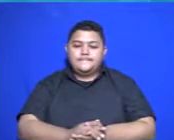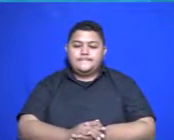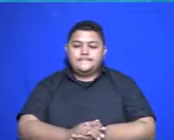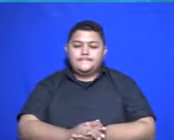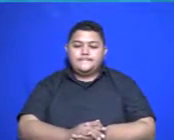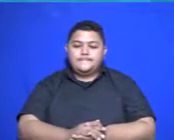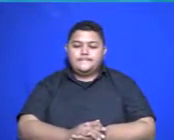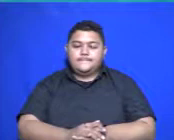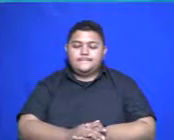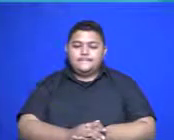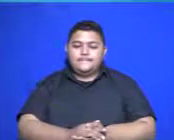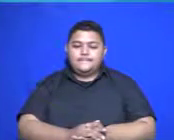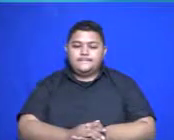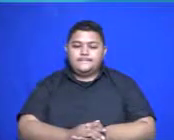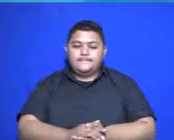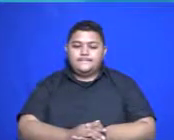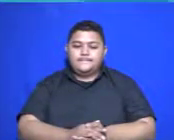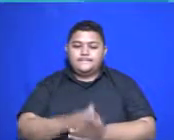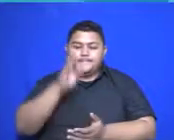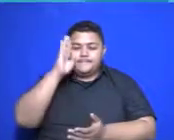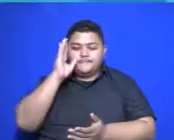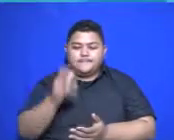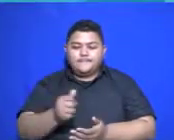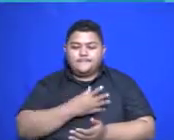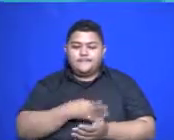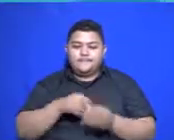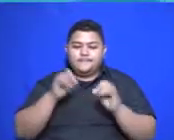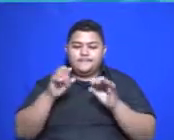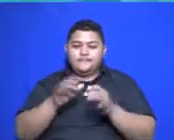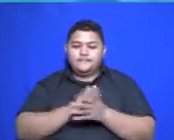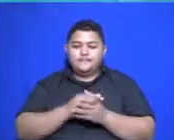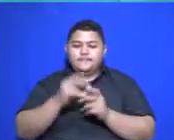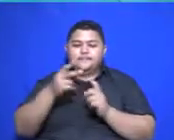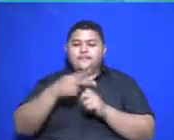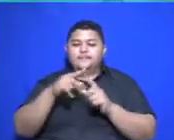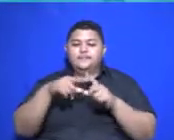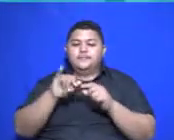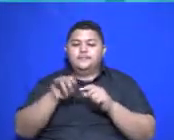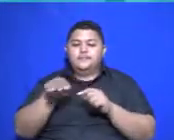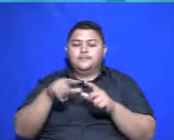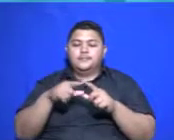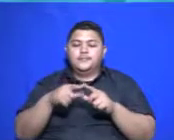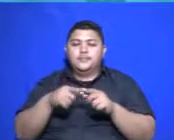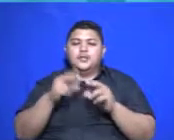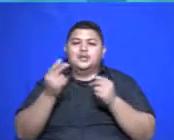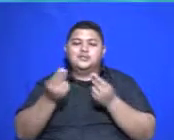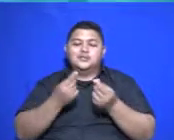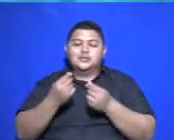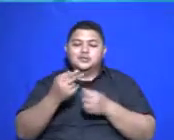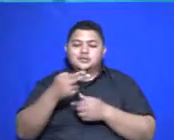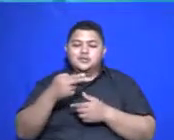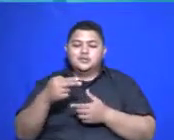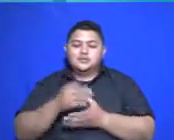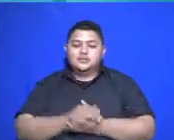silakan. Nama dan medianya, Mbak. Assalamualaikum warahmatullahi wabarakatuh. Saya Faiza dari Bisnis Indonesia. Mau tanya kepada Pak